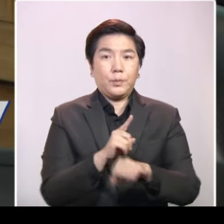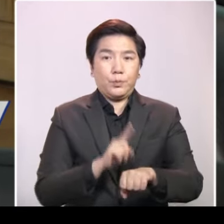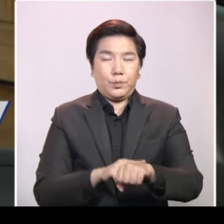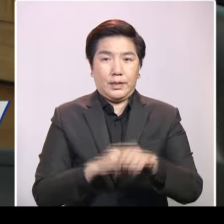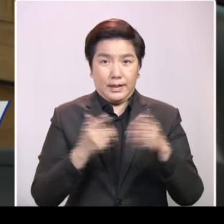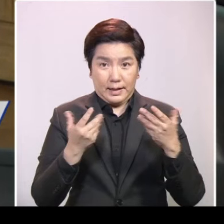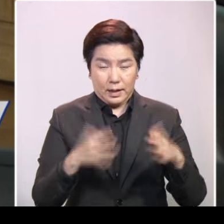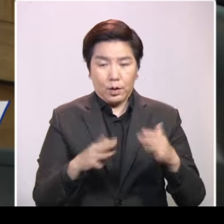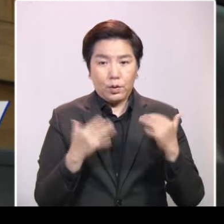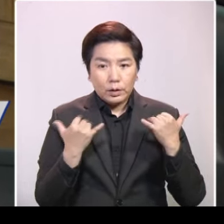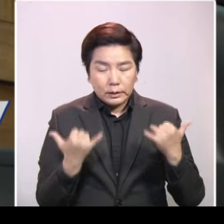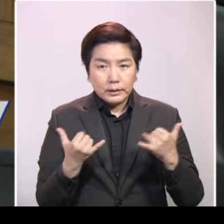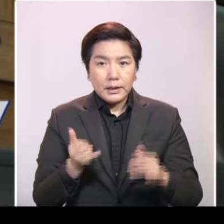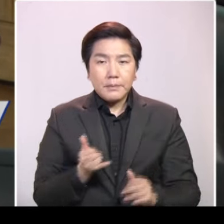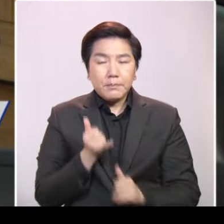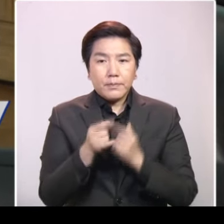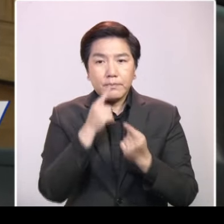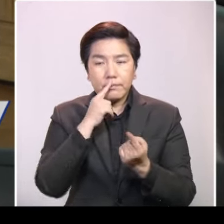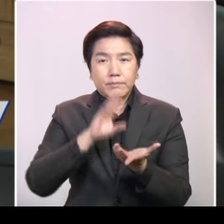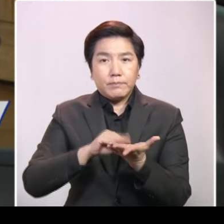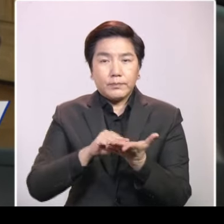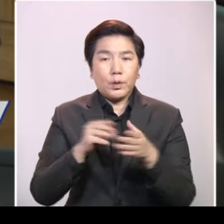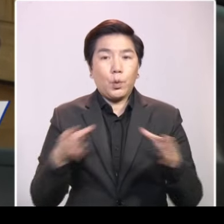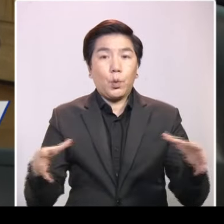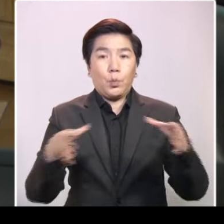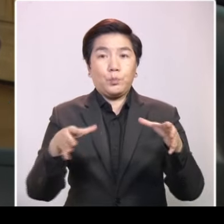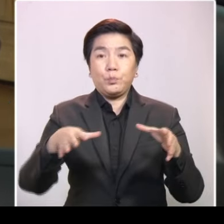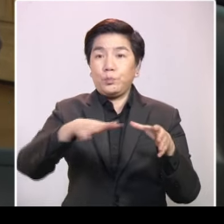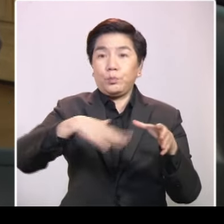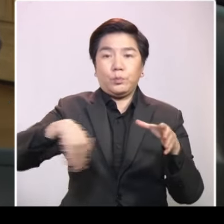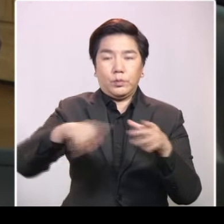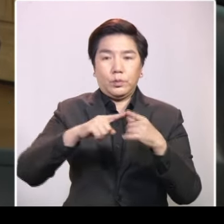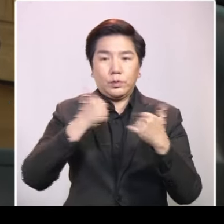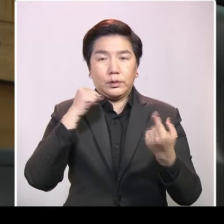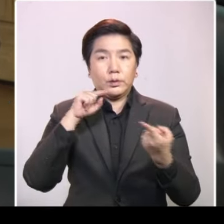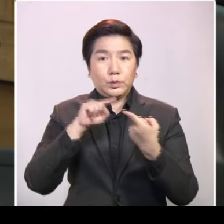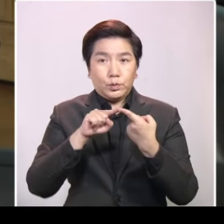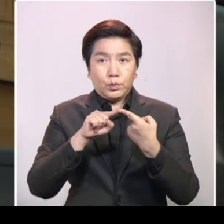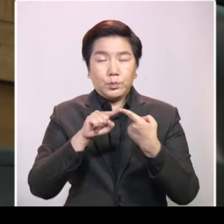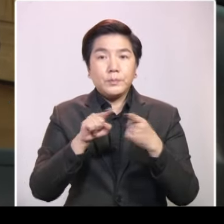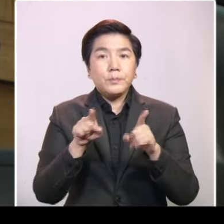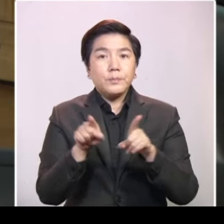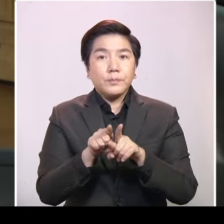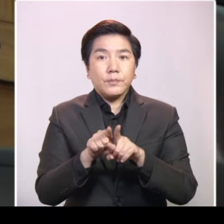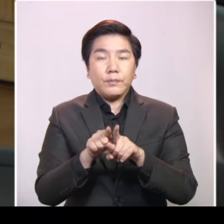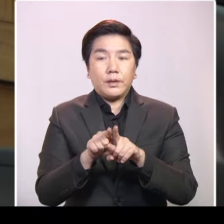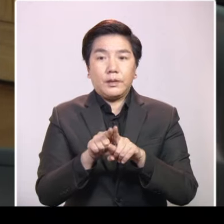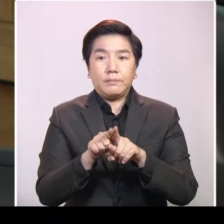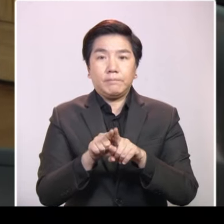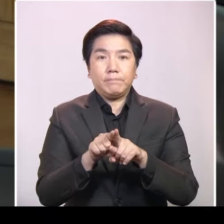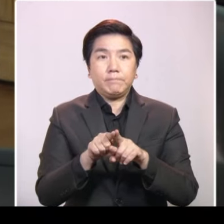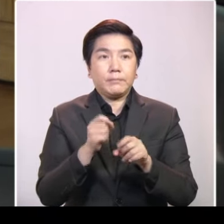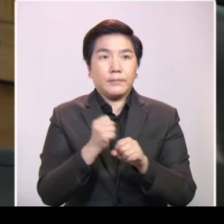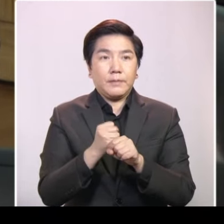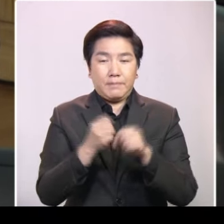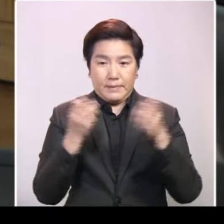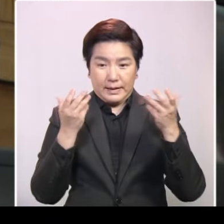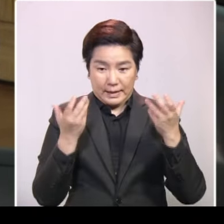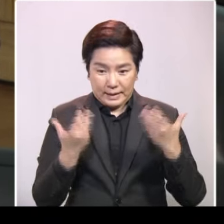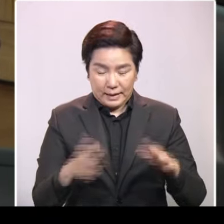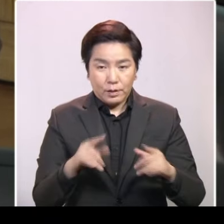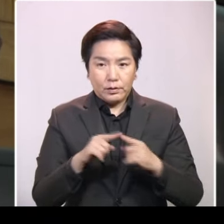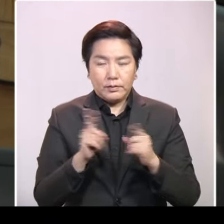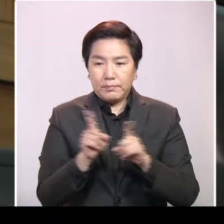แล้วแลวันนี้จะเข้ามารายงานคณะชุดใหญ่นะครับเพื่อดำเนินการอย่าง